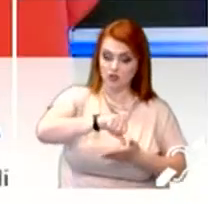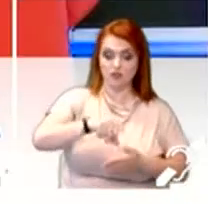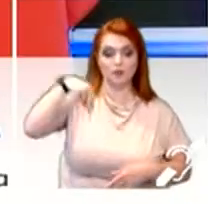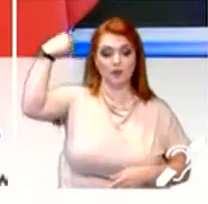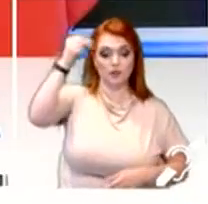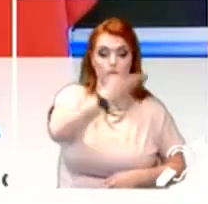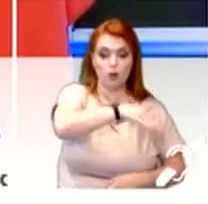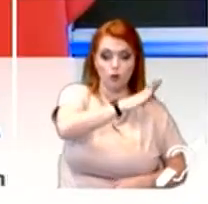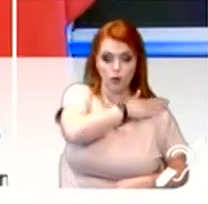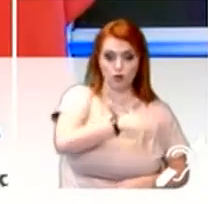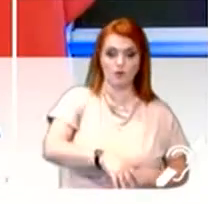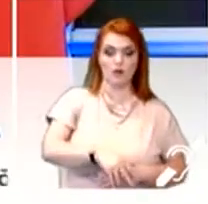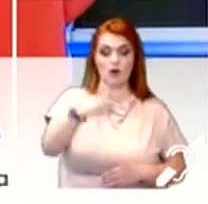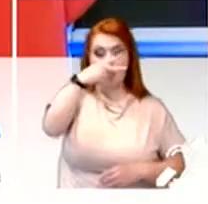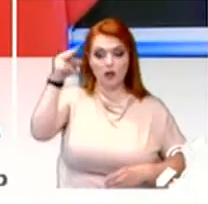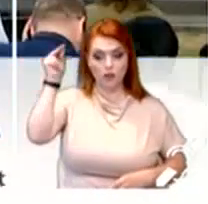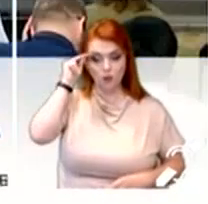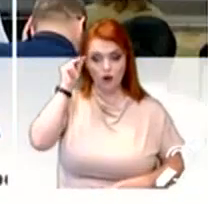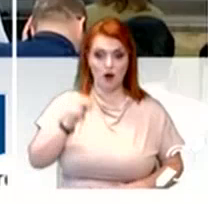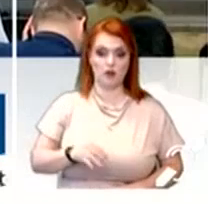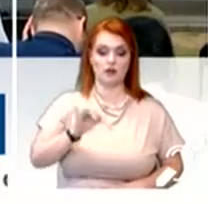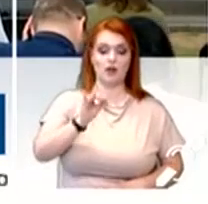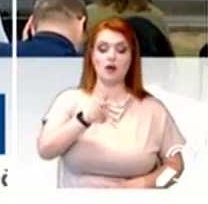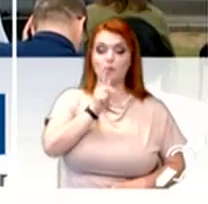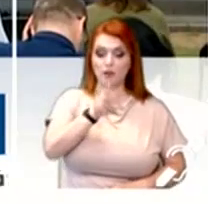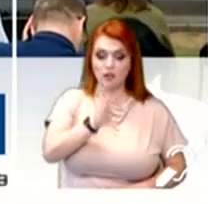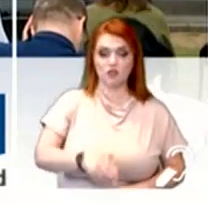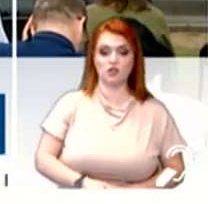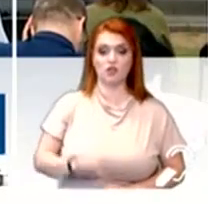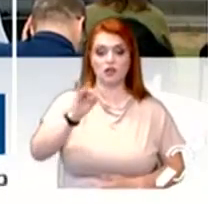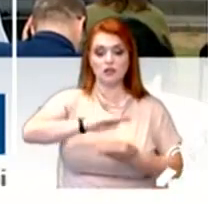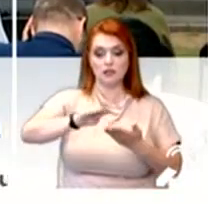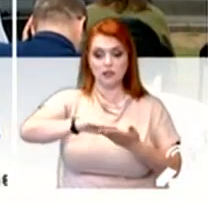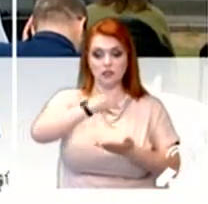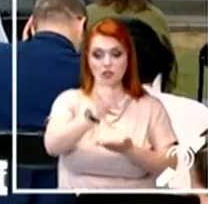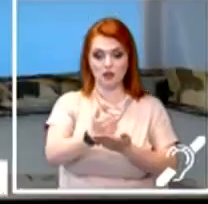Poloniei, premierii Albaniei, Belgiei și Norvegiei, precum și secretarul general NATO.